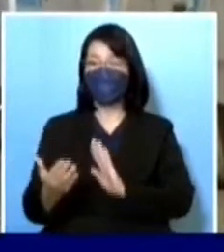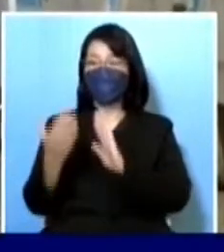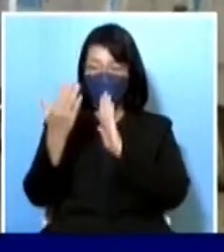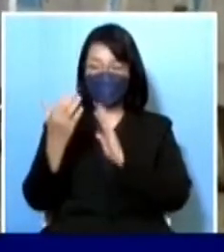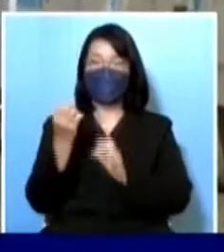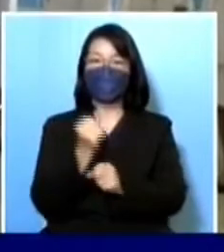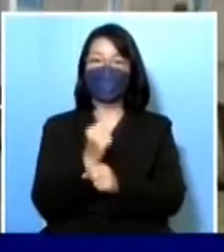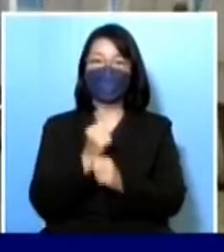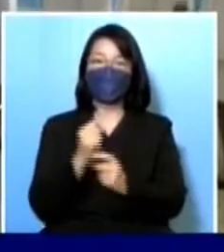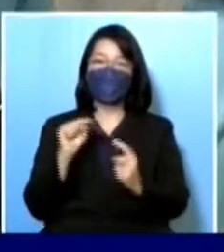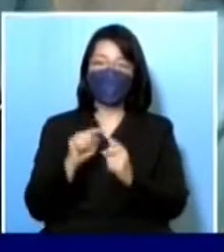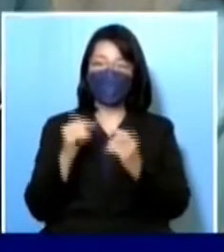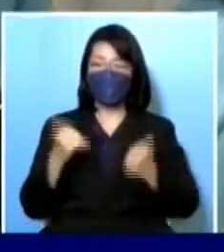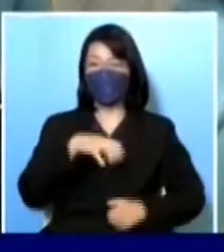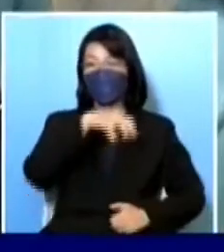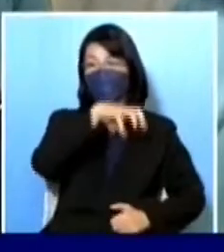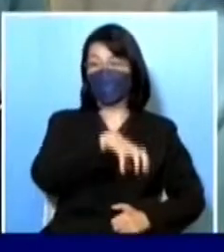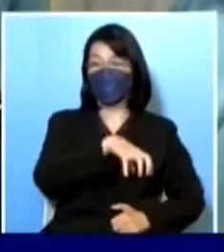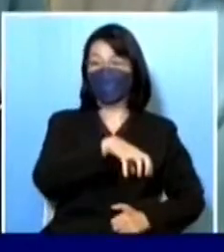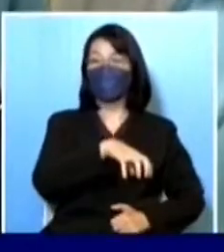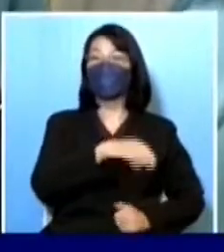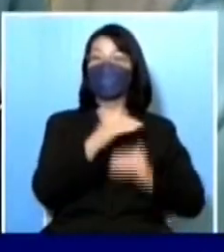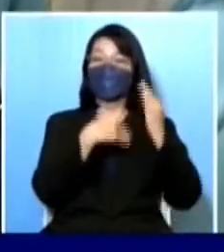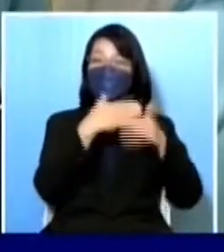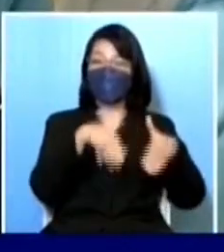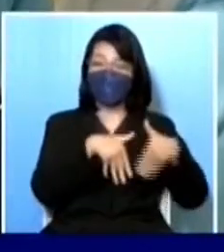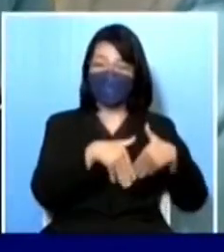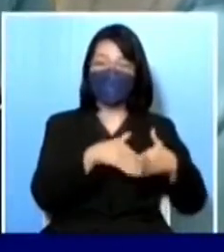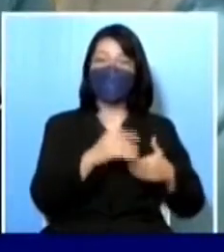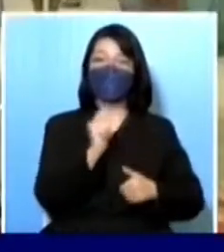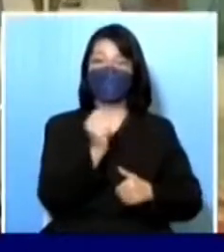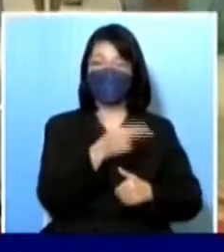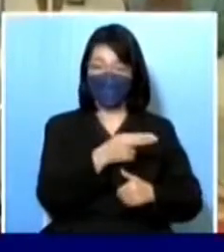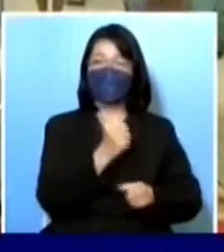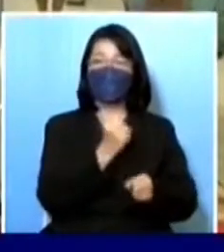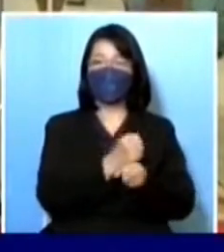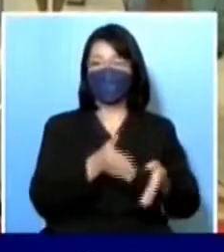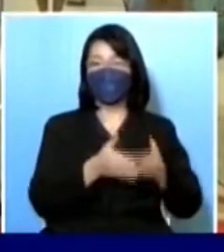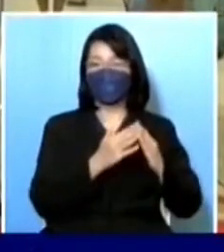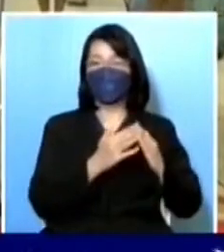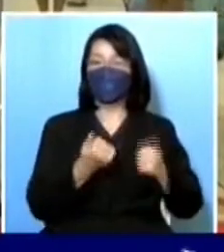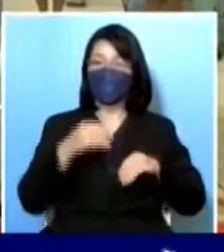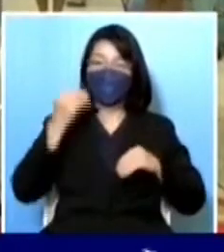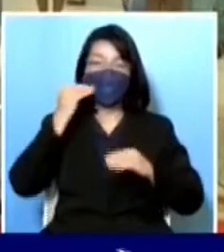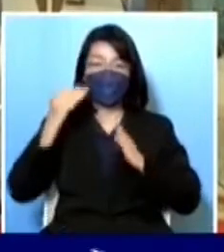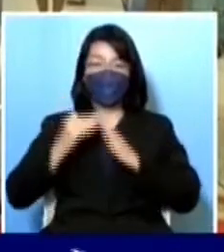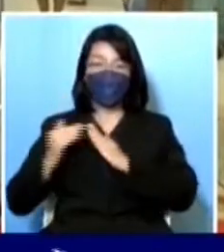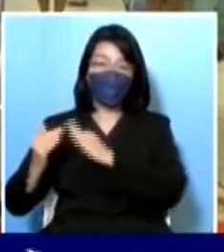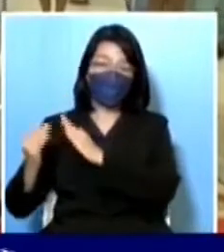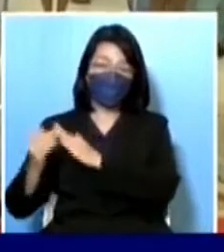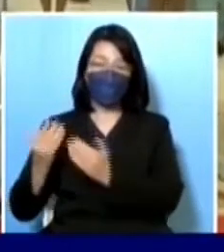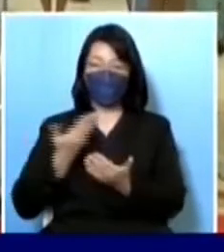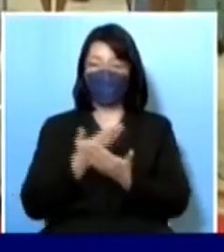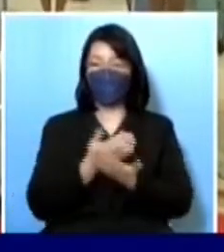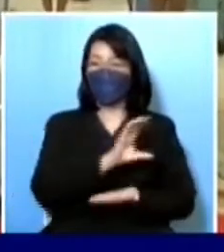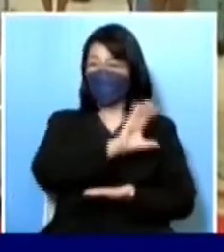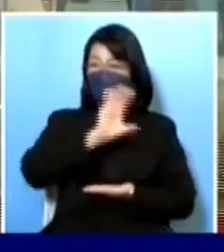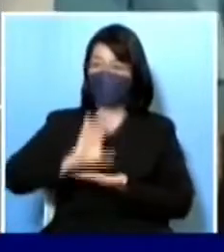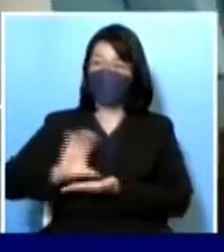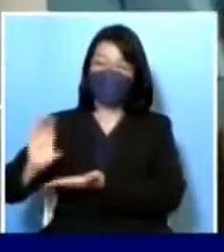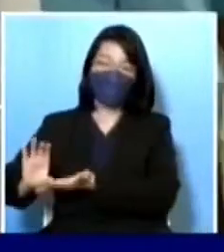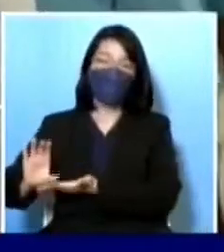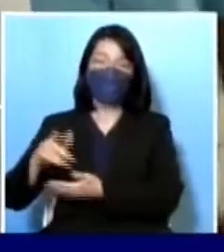ซึ่งสำนักงานพัฒนาชุมชนจังหวัดอุทัยธานีจัดขึ้นโดยมอบให้แก่หมู่บ้านตามต้นกาค่ะกองทุนแม่ของแผ่นดินทั้ง8